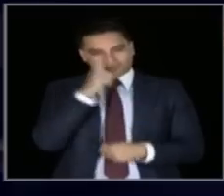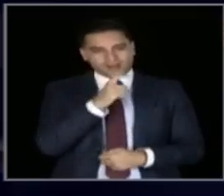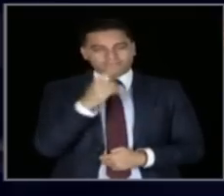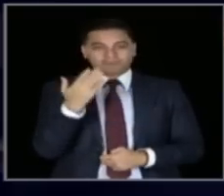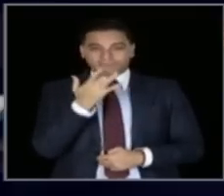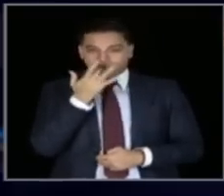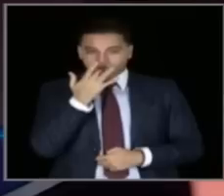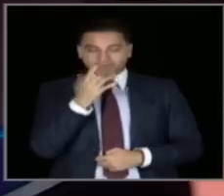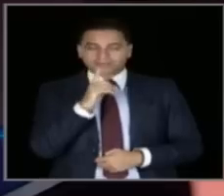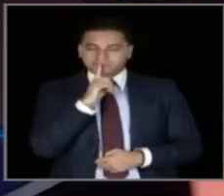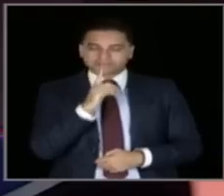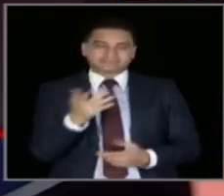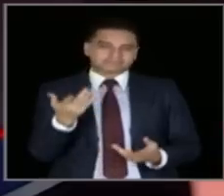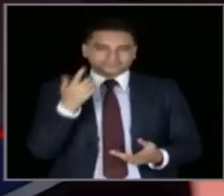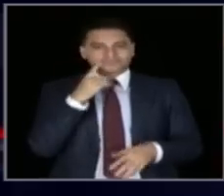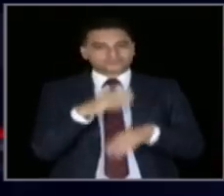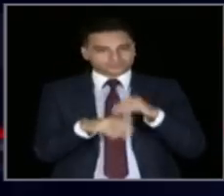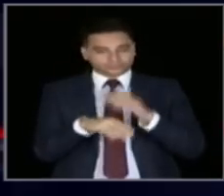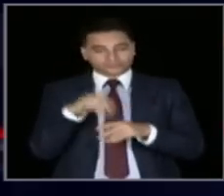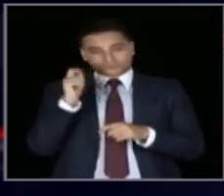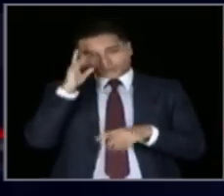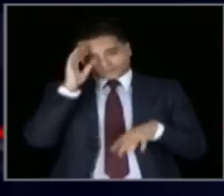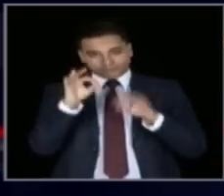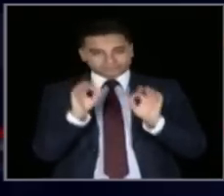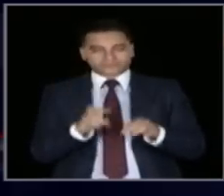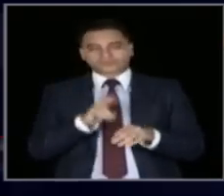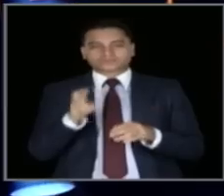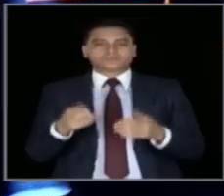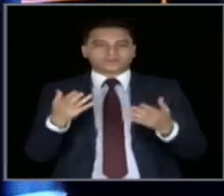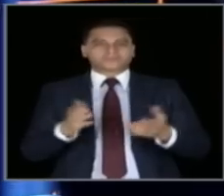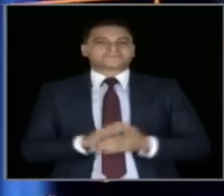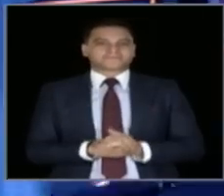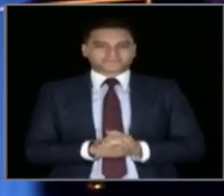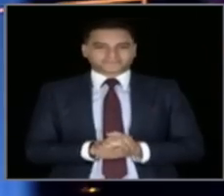إنه سهل جدا بس غلس. سرعة البديعة، والسؤال هو